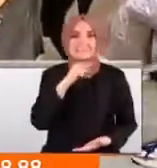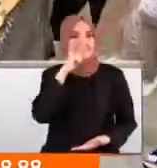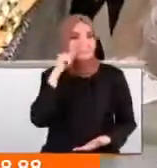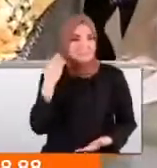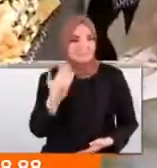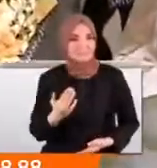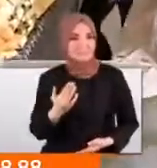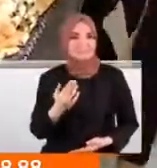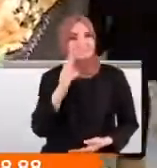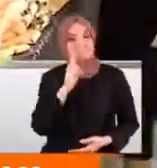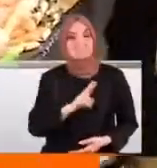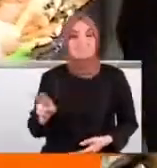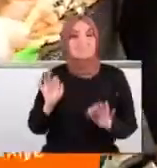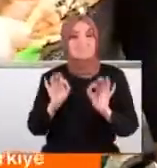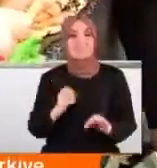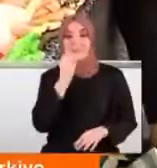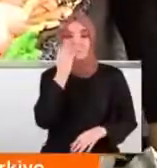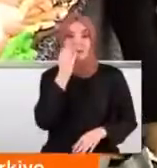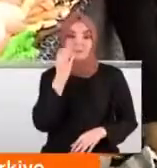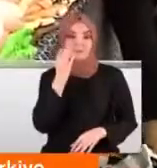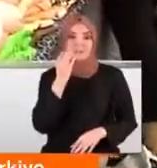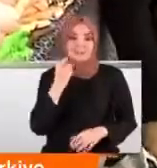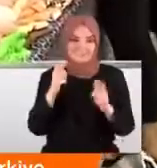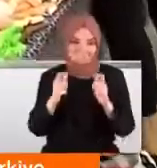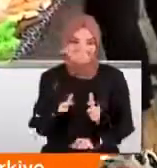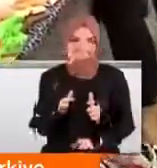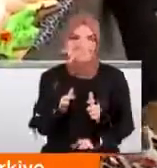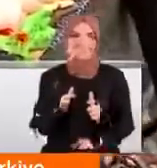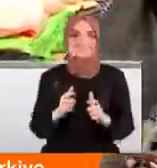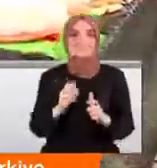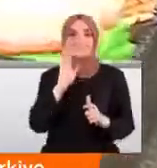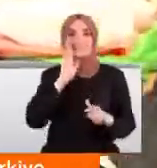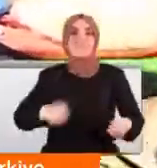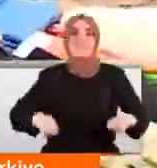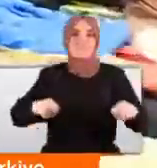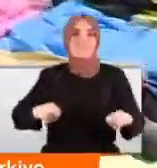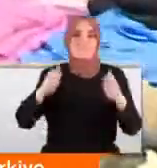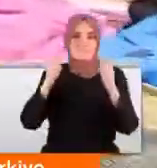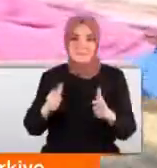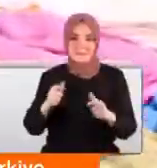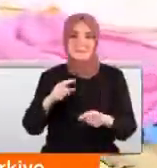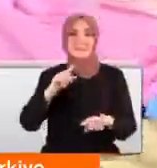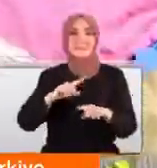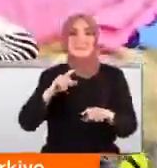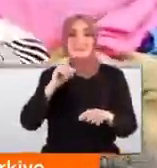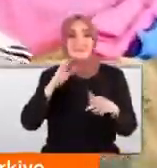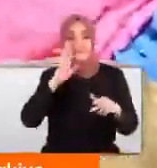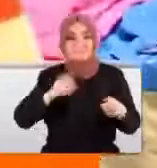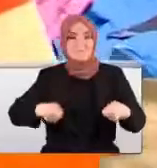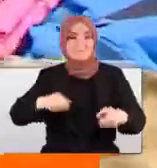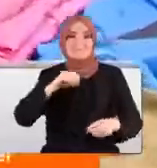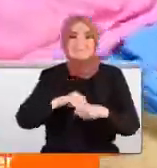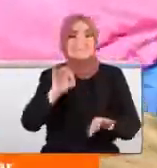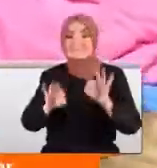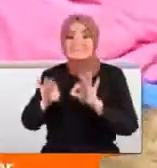Bakın şimdi Bahçeşehir Semt Pazarı'ndayız ve pazarın altını üstüne getirmeye geldik. Bakalım bu yılın kış